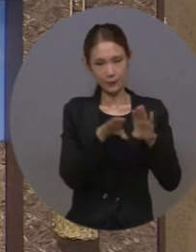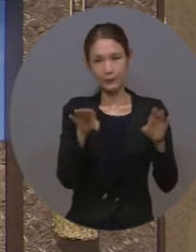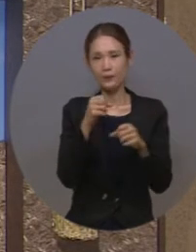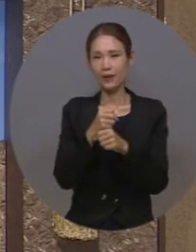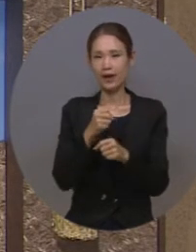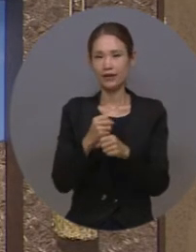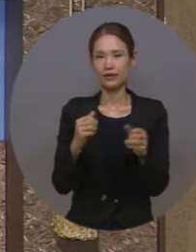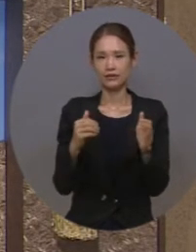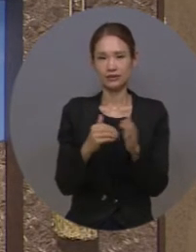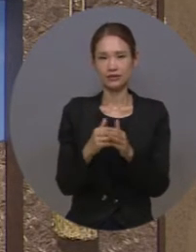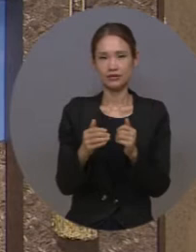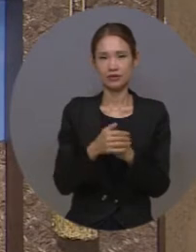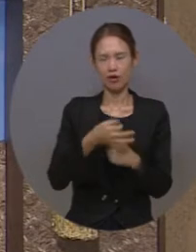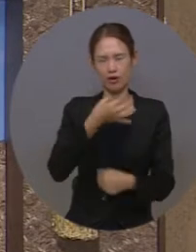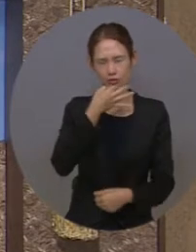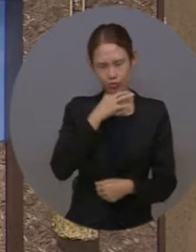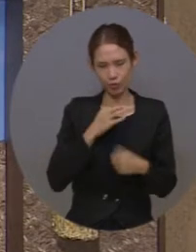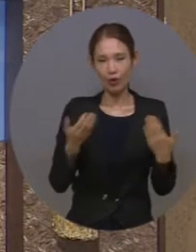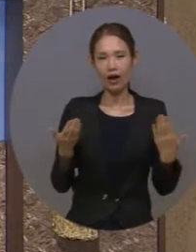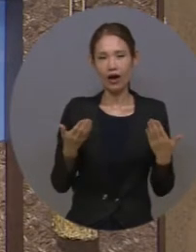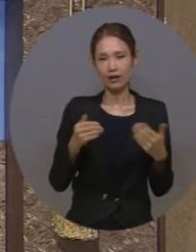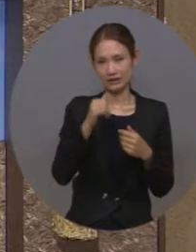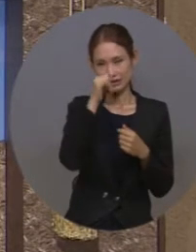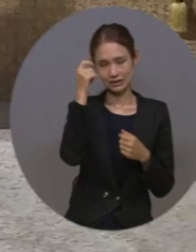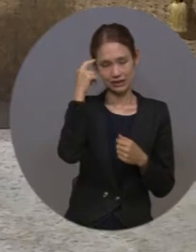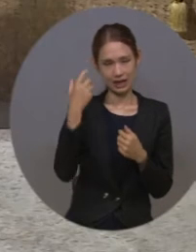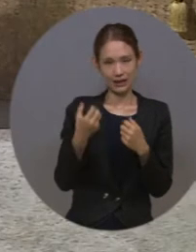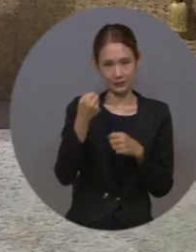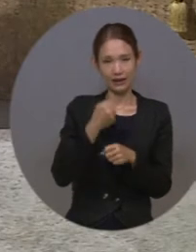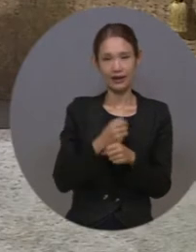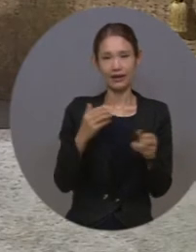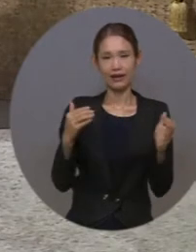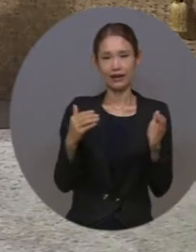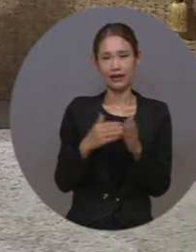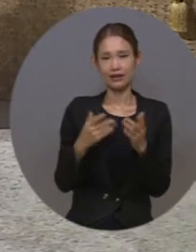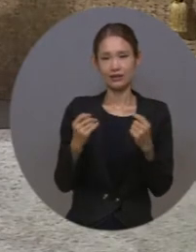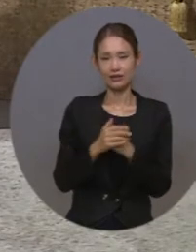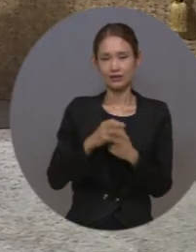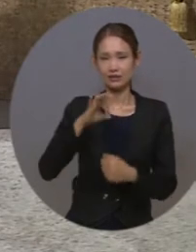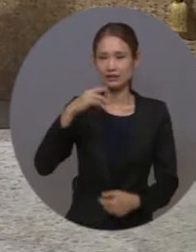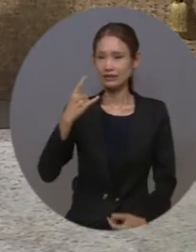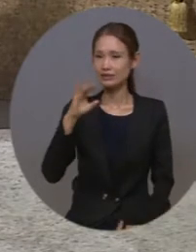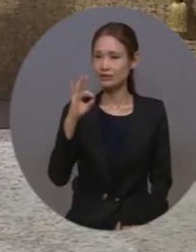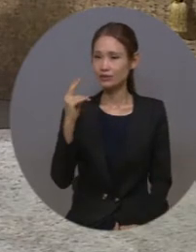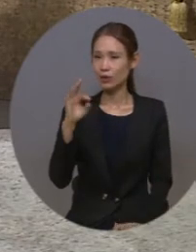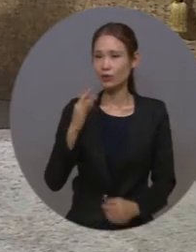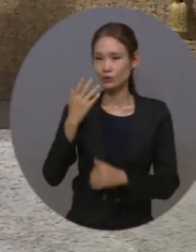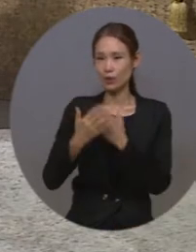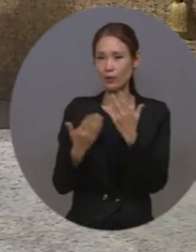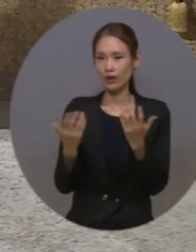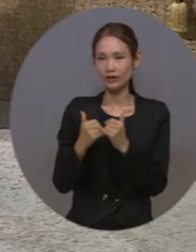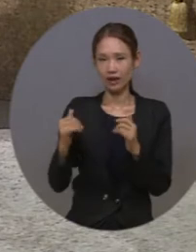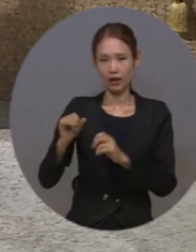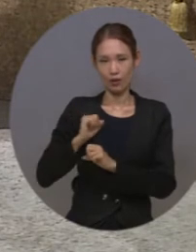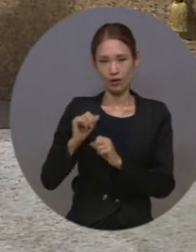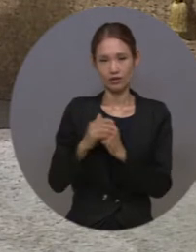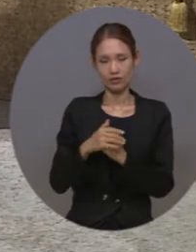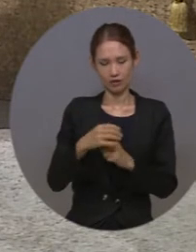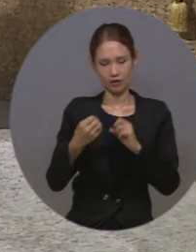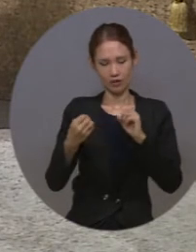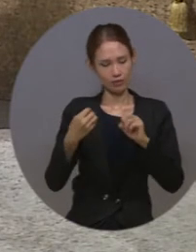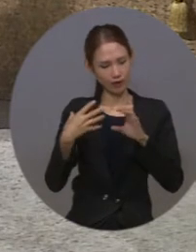아. 되게 보람된 일이라고 저는 생각이 그러니까요. 네. 그리고 또 그 의용소방대 분들께서도 굉장히 좋은